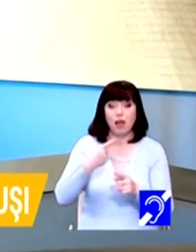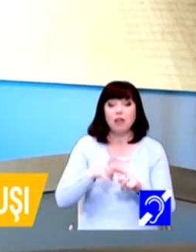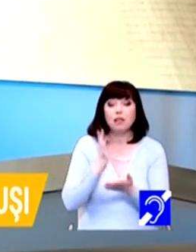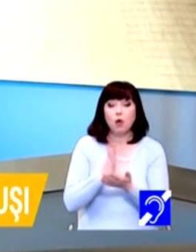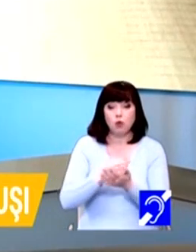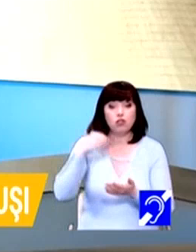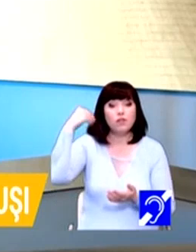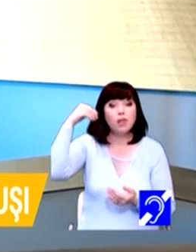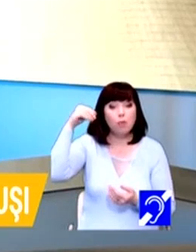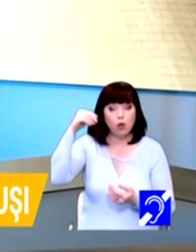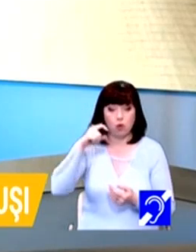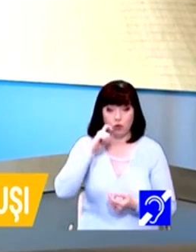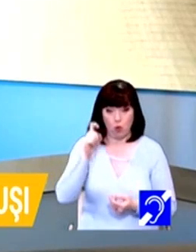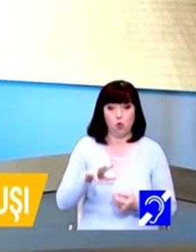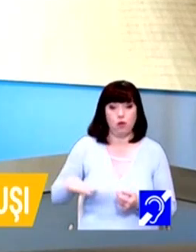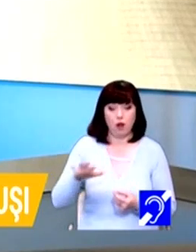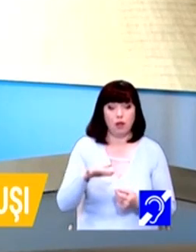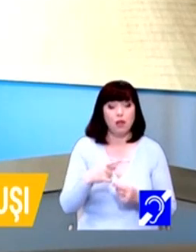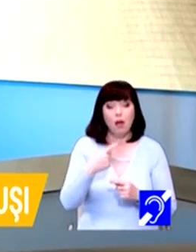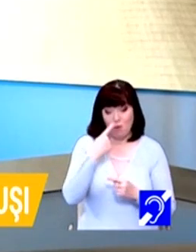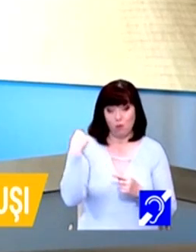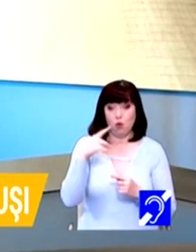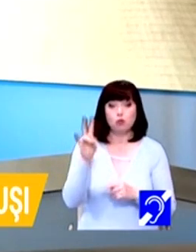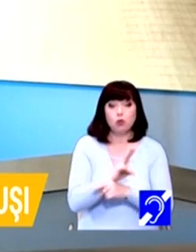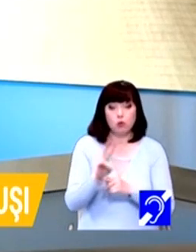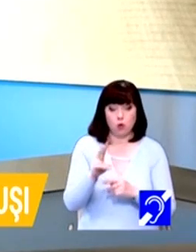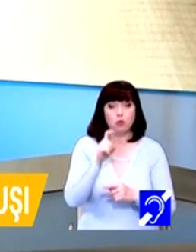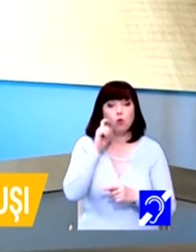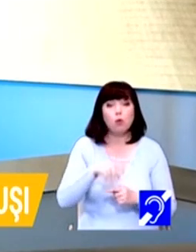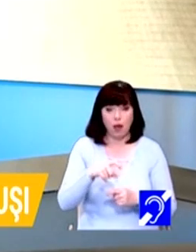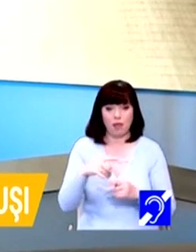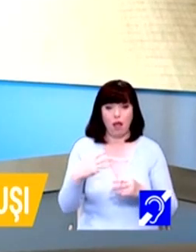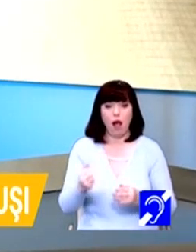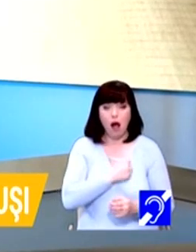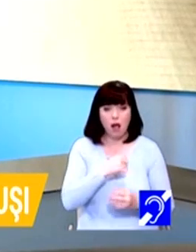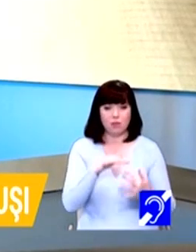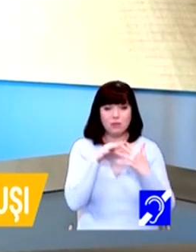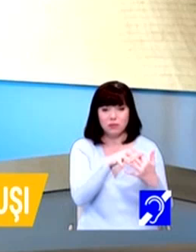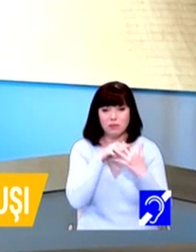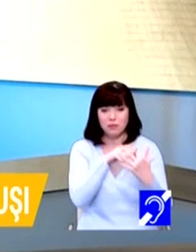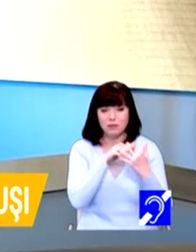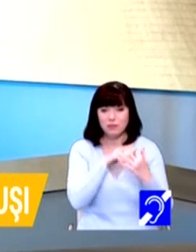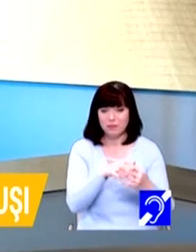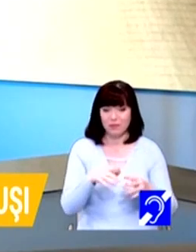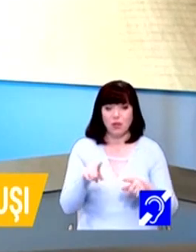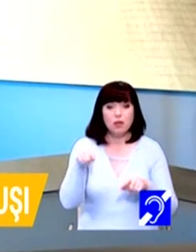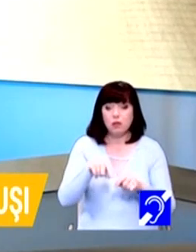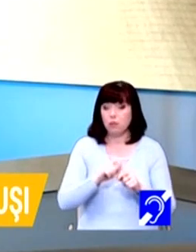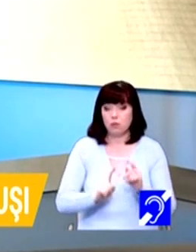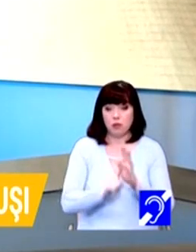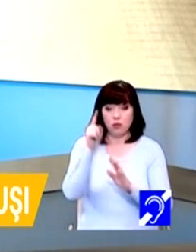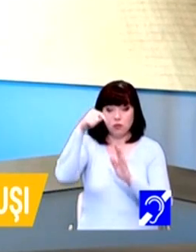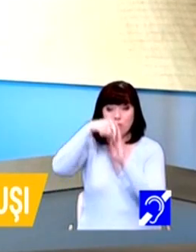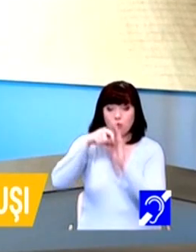regiunea Zaporojie din Ucraina. Noaptea trecută, armata ucraineană a dus lupte grele pentru a apăra centrala la care s-a declanșat un